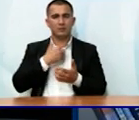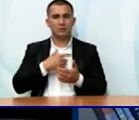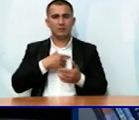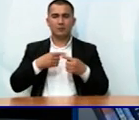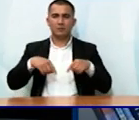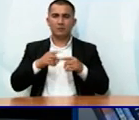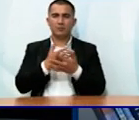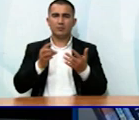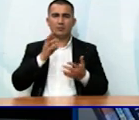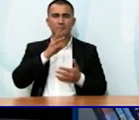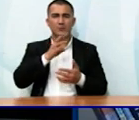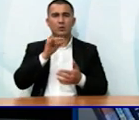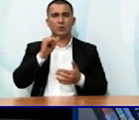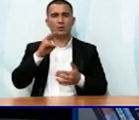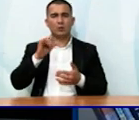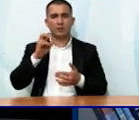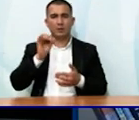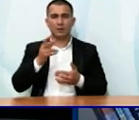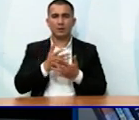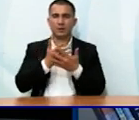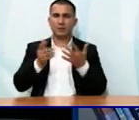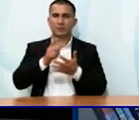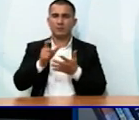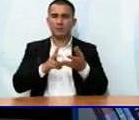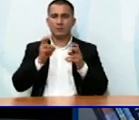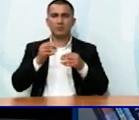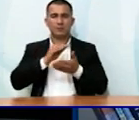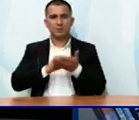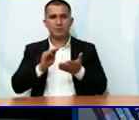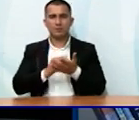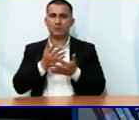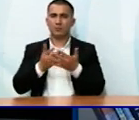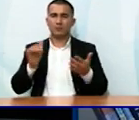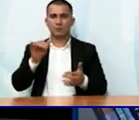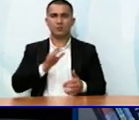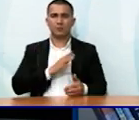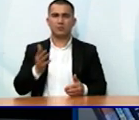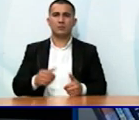dramaturgiyamizda Mirzo Ulug'bek tragediyasi ham she'riy shaklda yozilgan tragediya ham mavjud.